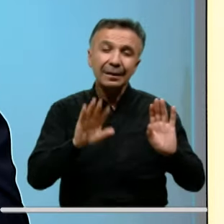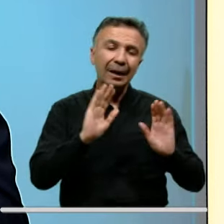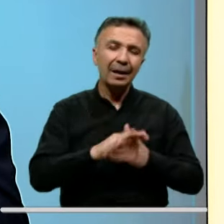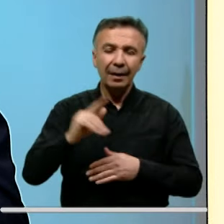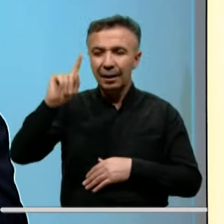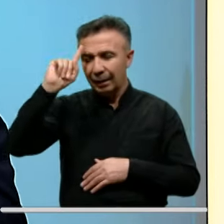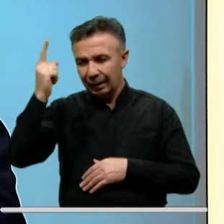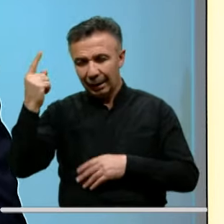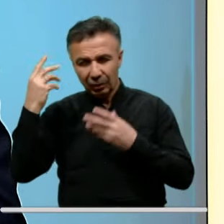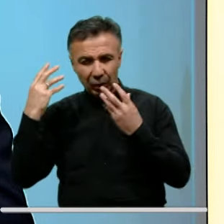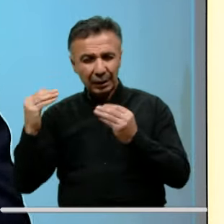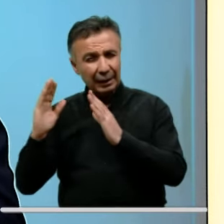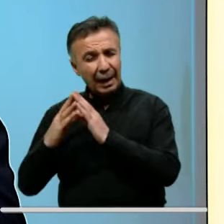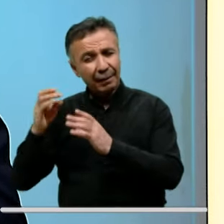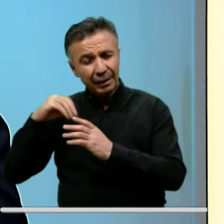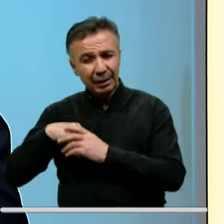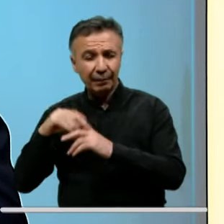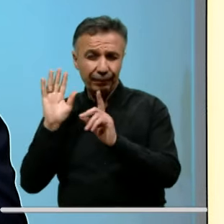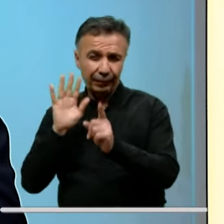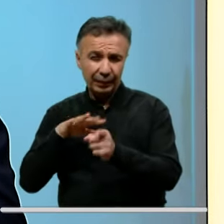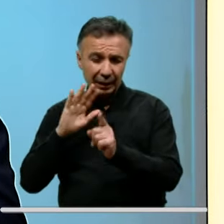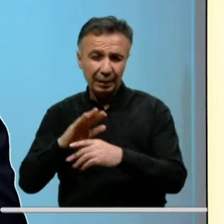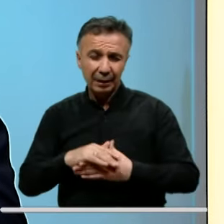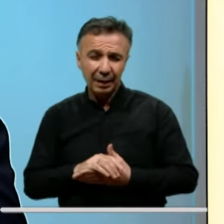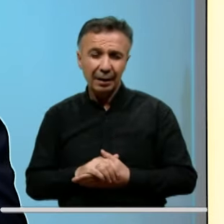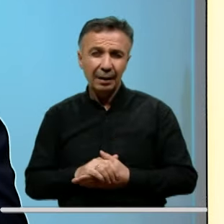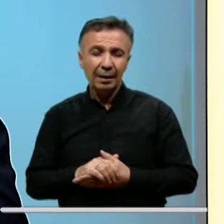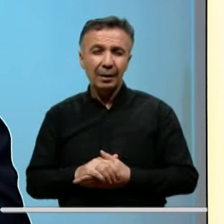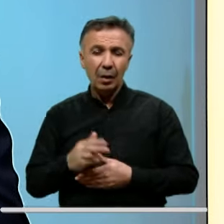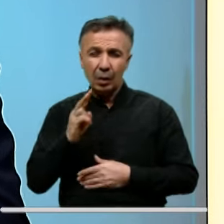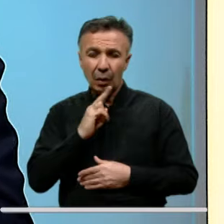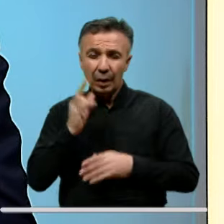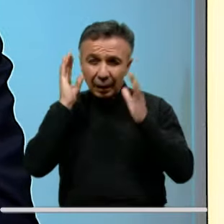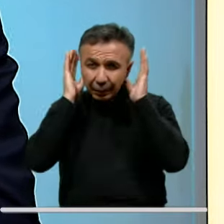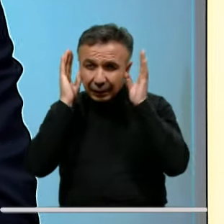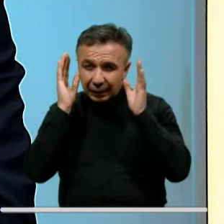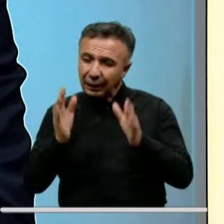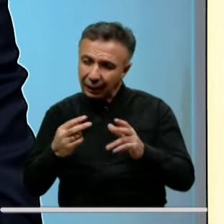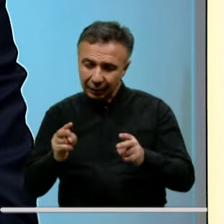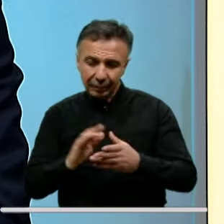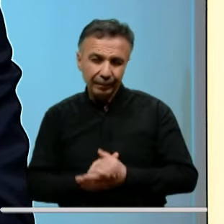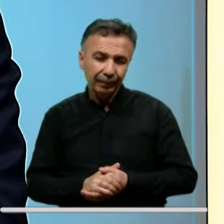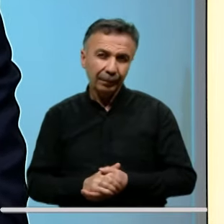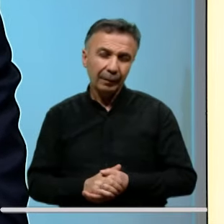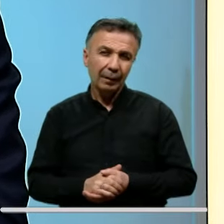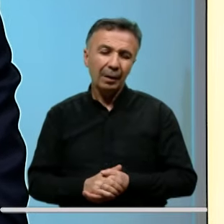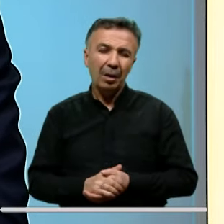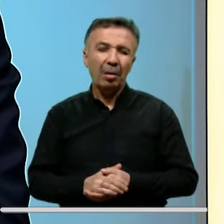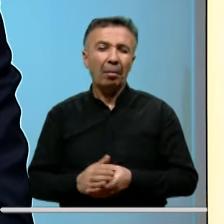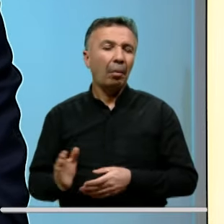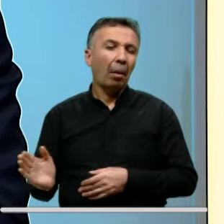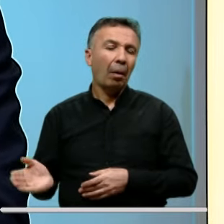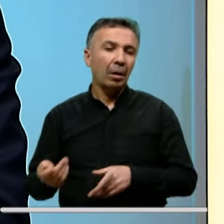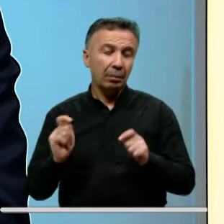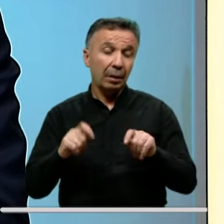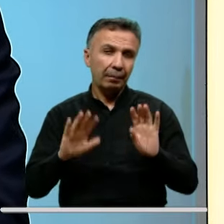tek başına veya evinde cemaatle efendim ne yapabilir? Öğle namazı kılar onun yerine. Fakat yani bu konusu istimal